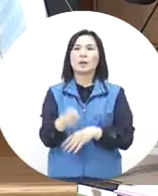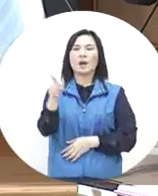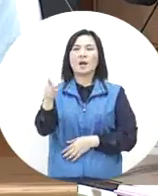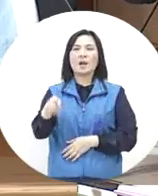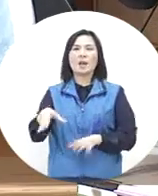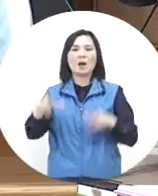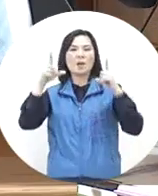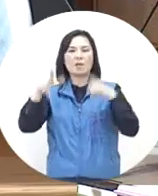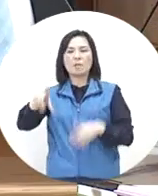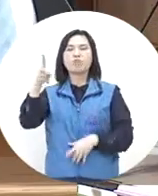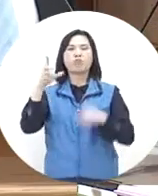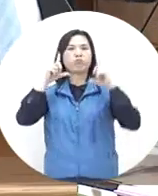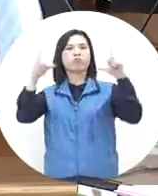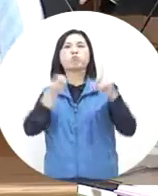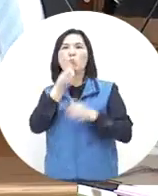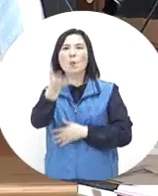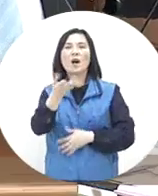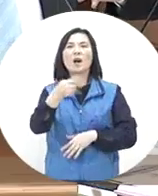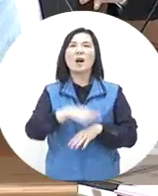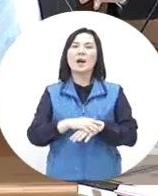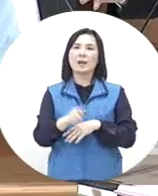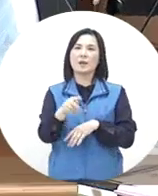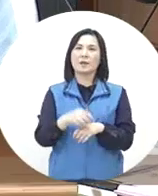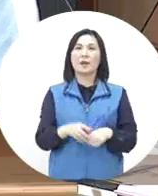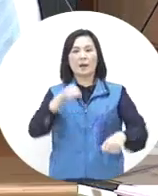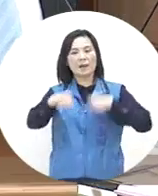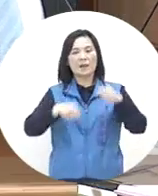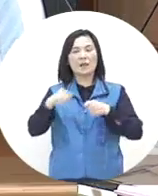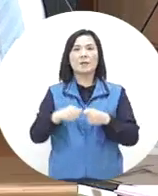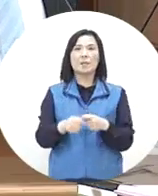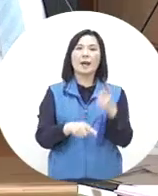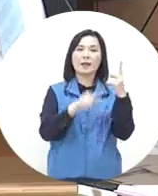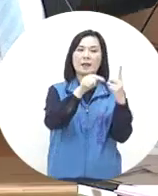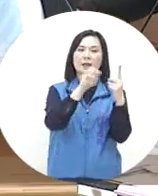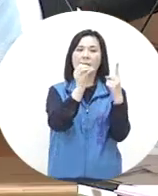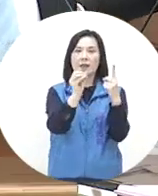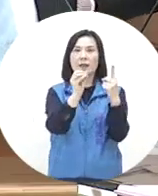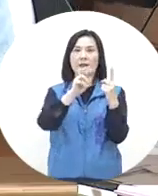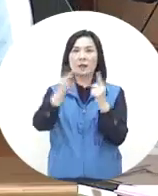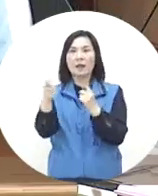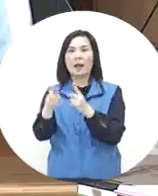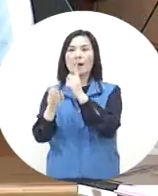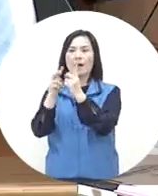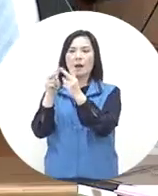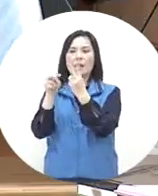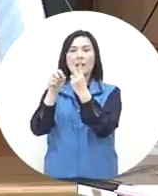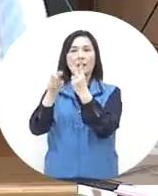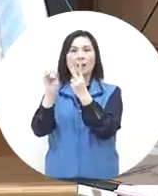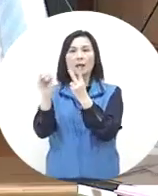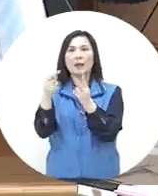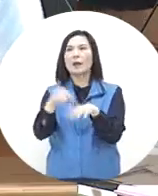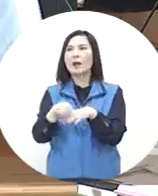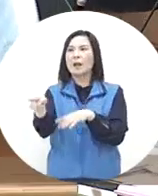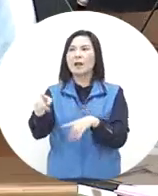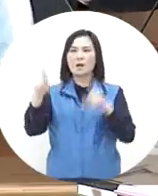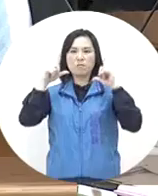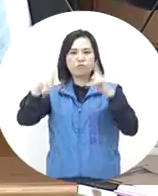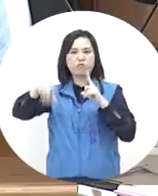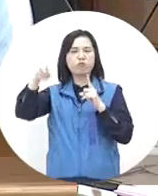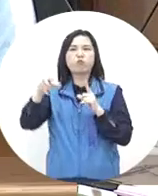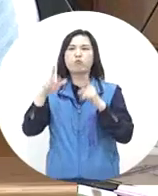包括 U-Bike 的 1.0、2.0 的转换权，都是它先发言之后，然后你被闷着打，闷着打之